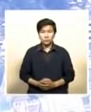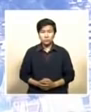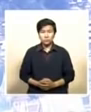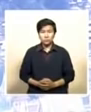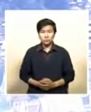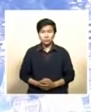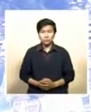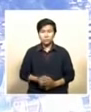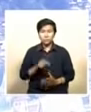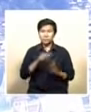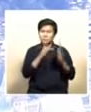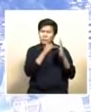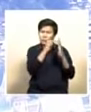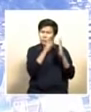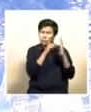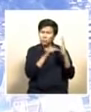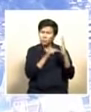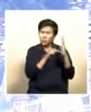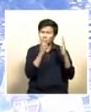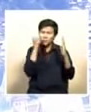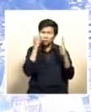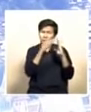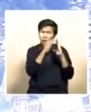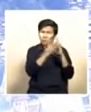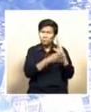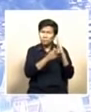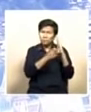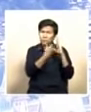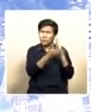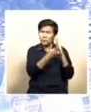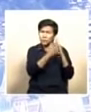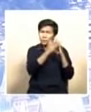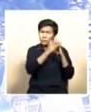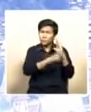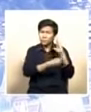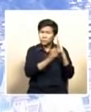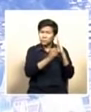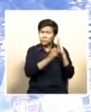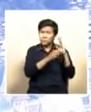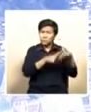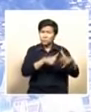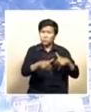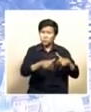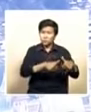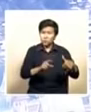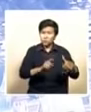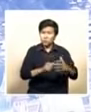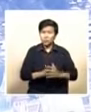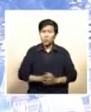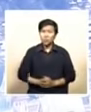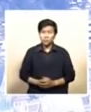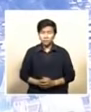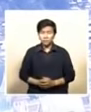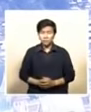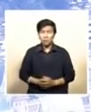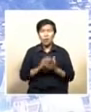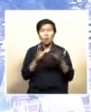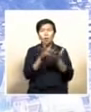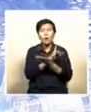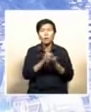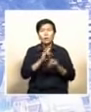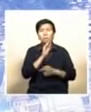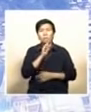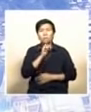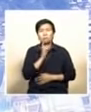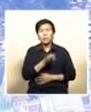เป็นศาสนกิจปกติแต่นั่งใกล้ชิดติดกันสำหรับวัดที่มีพระอยู่จำนวนมากก็ขอให้เพิ่